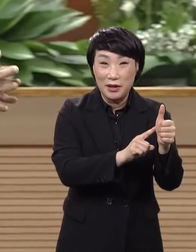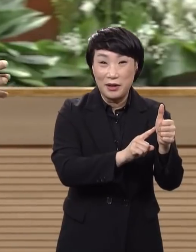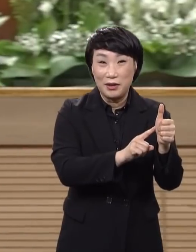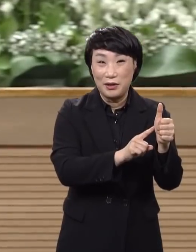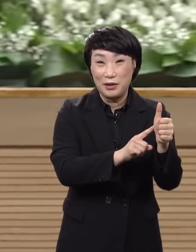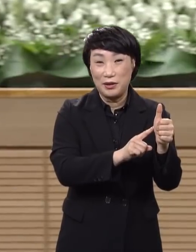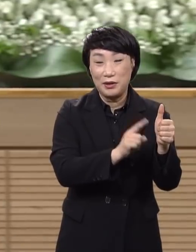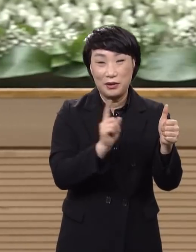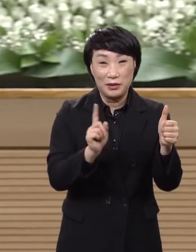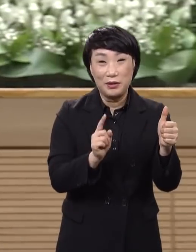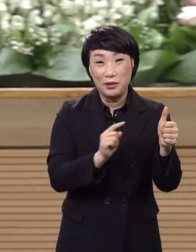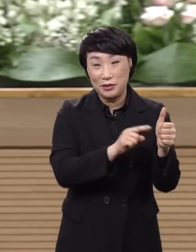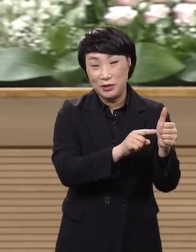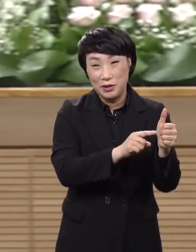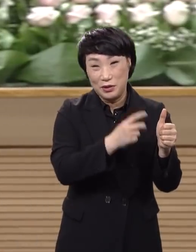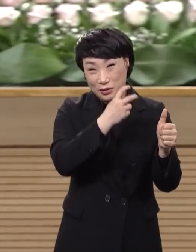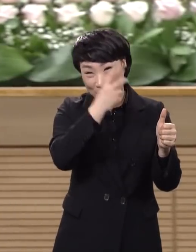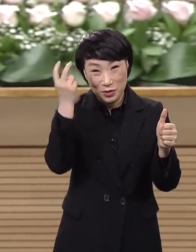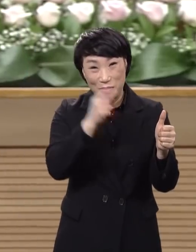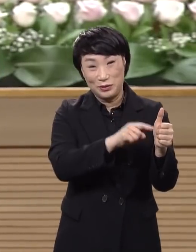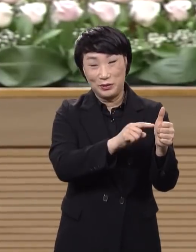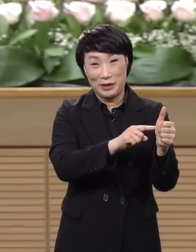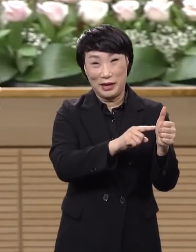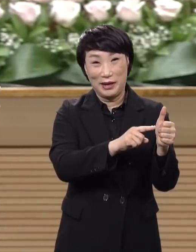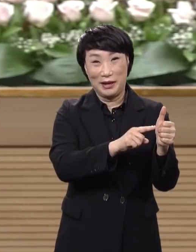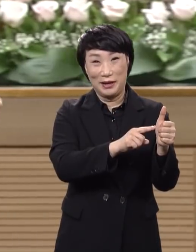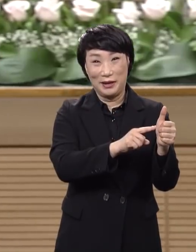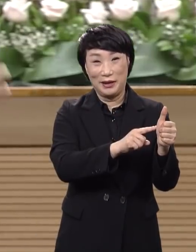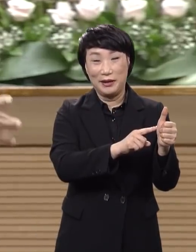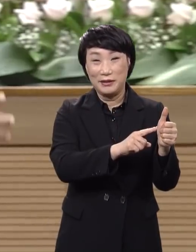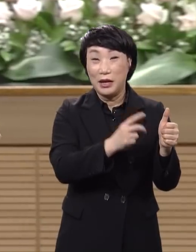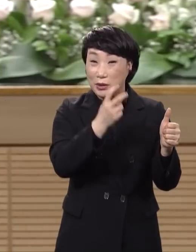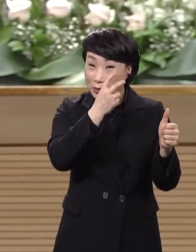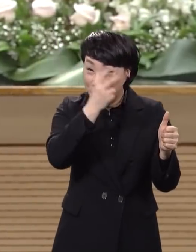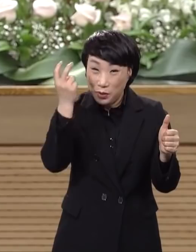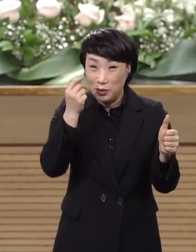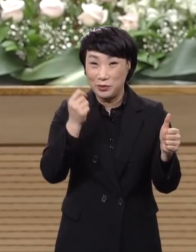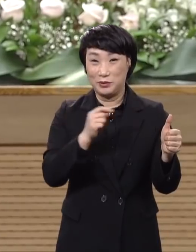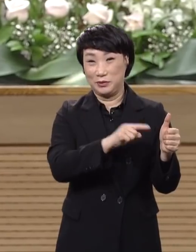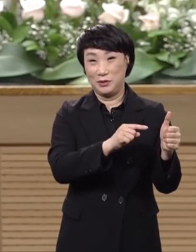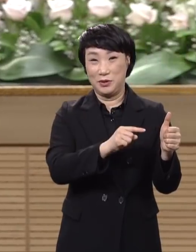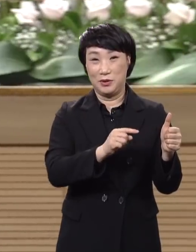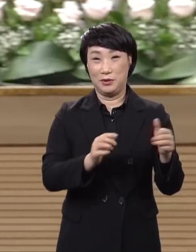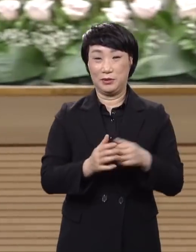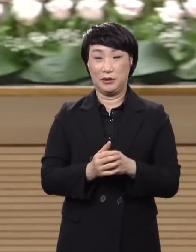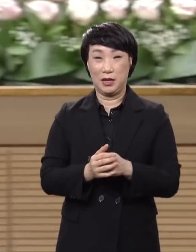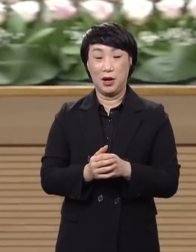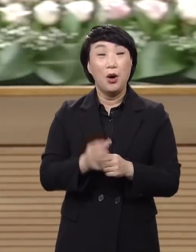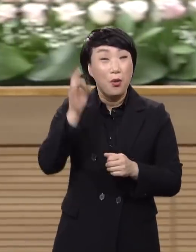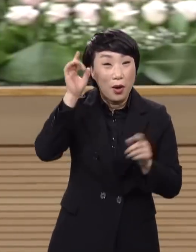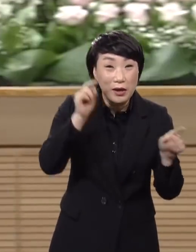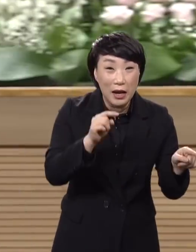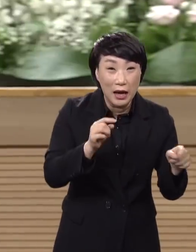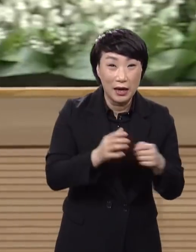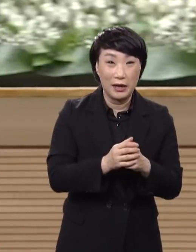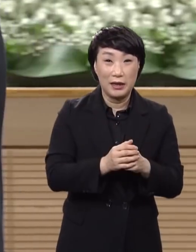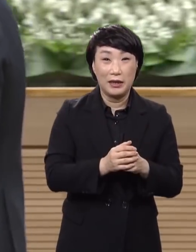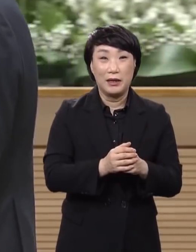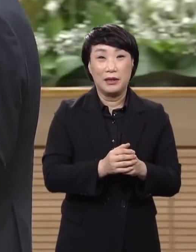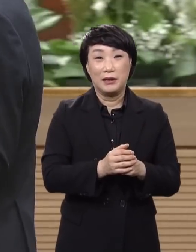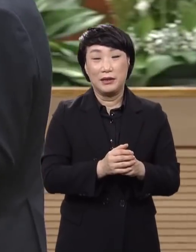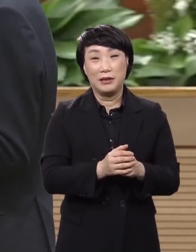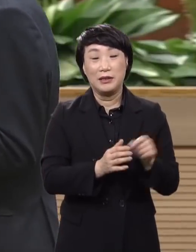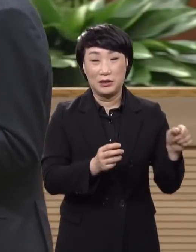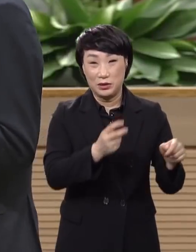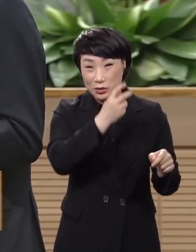보세요. 얼마나 총명이 뛰어났느냐? 얼마나 총명이 뛰어났냐? 원래 거기서